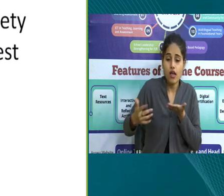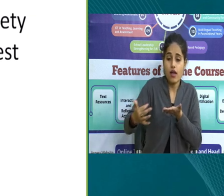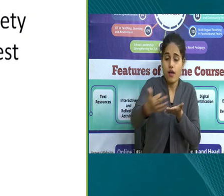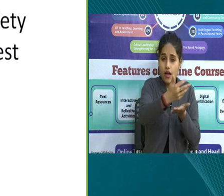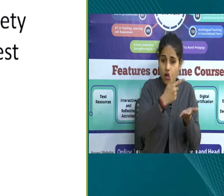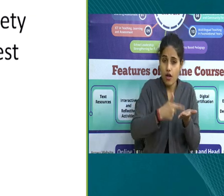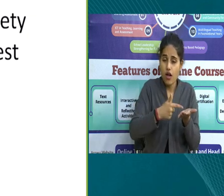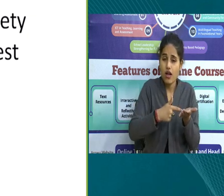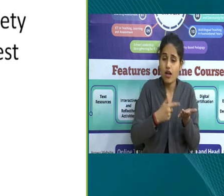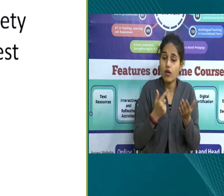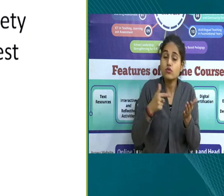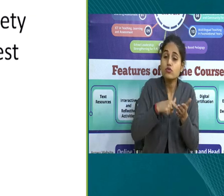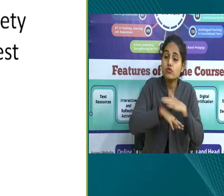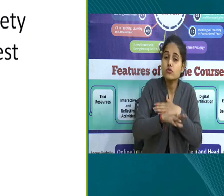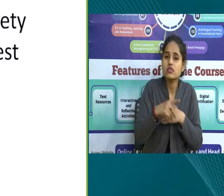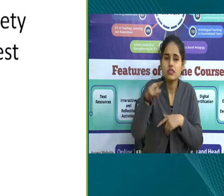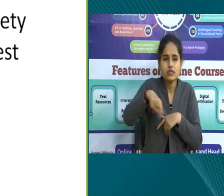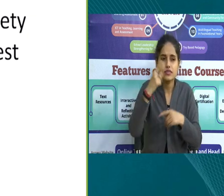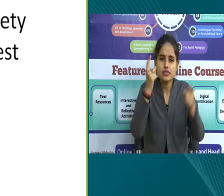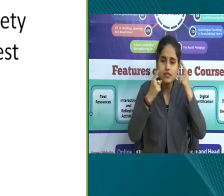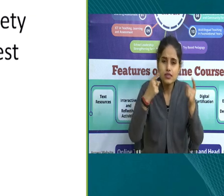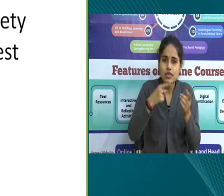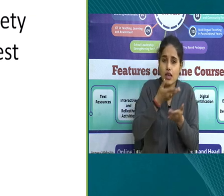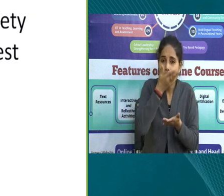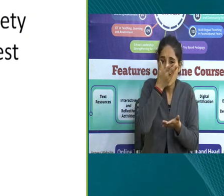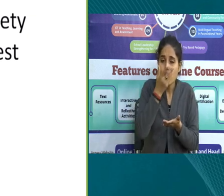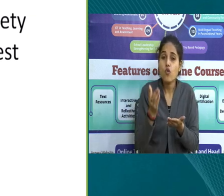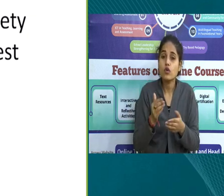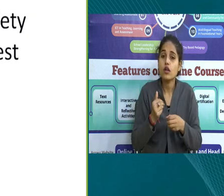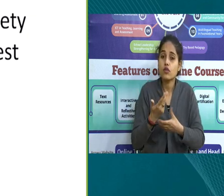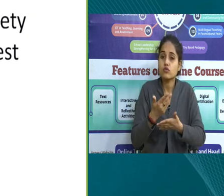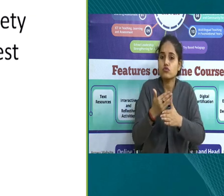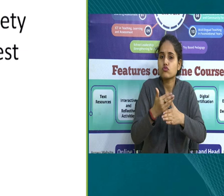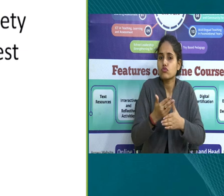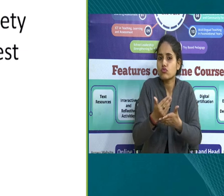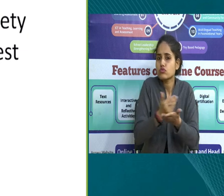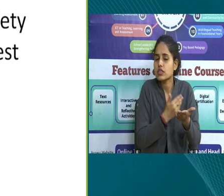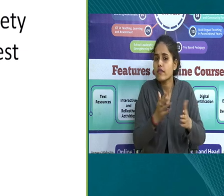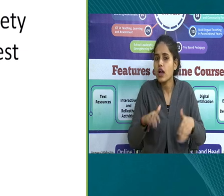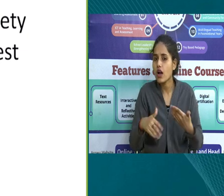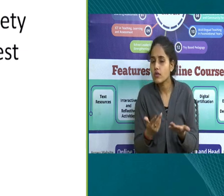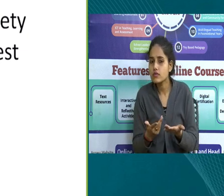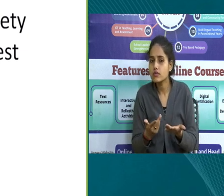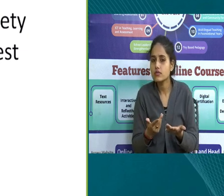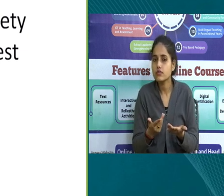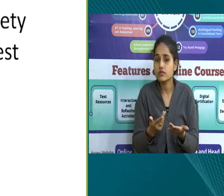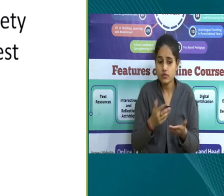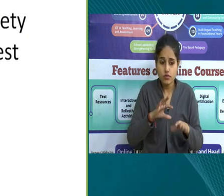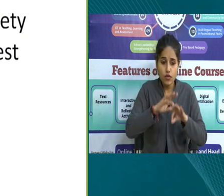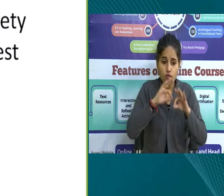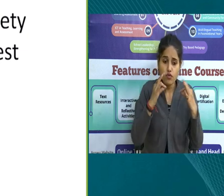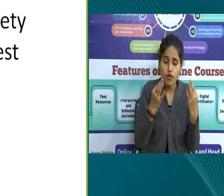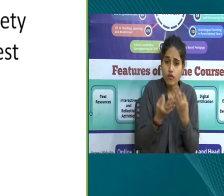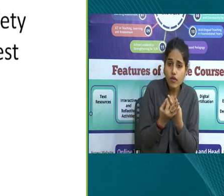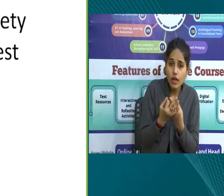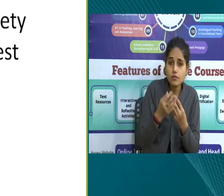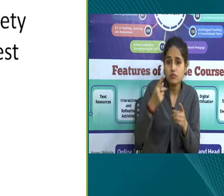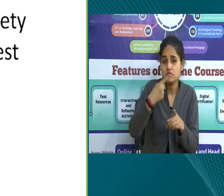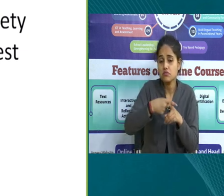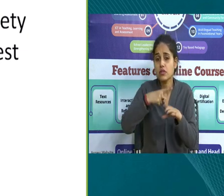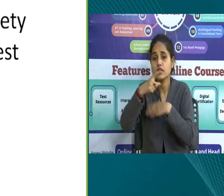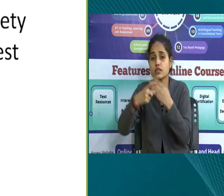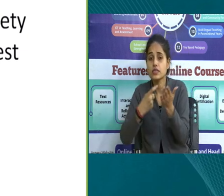बाुर को कंजर्व कर सकें। चुर्धरोशन हमारे इंडिवीज्व लेवल पर, अगर